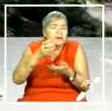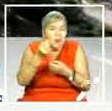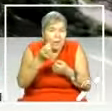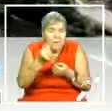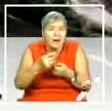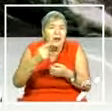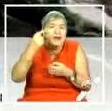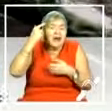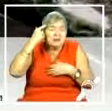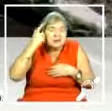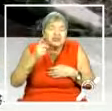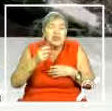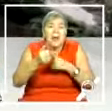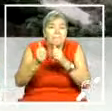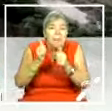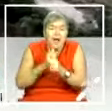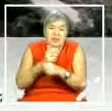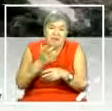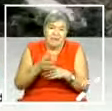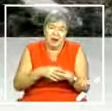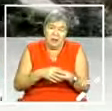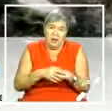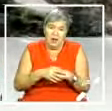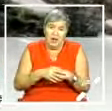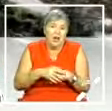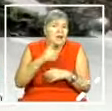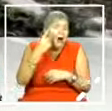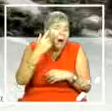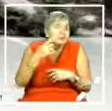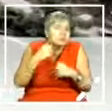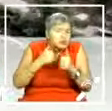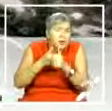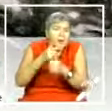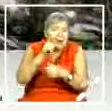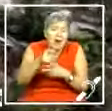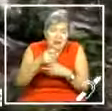efectelor acestora, ca pe baza acestor previziuni să poată lua măsuri de prevenție.